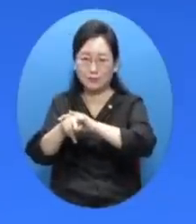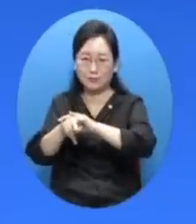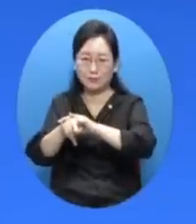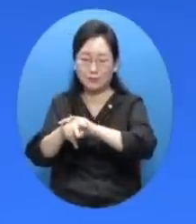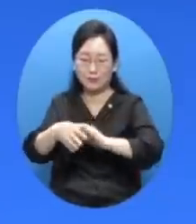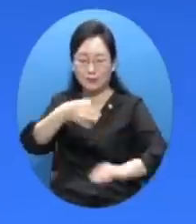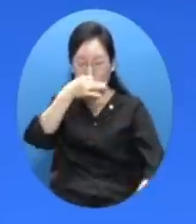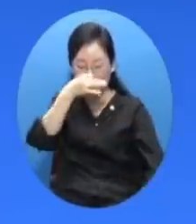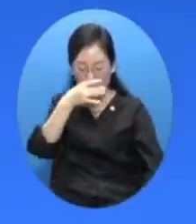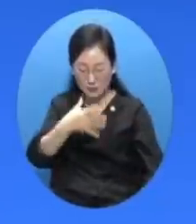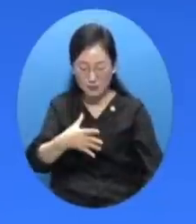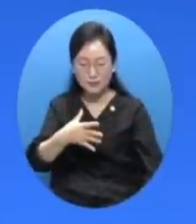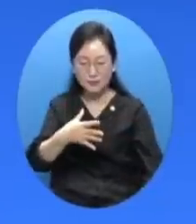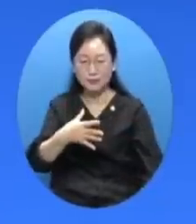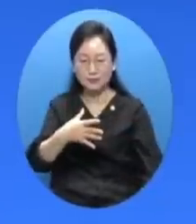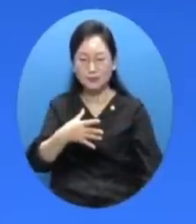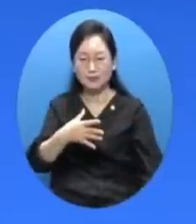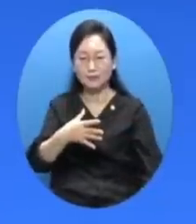힘들고